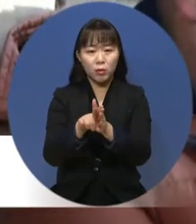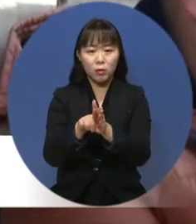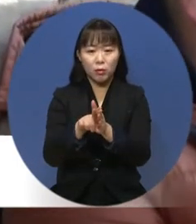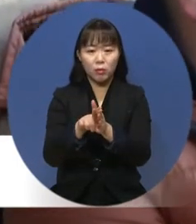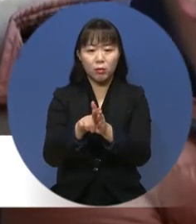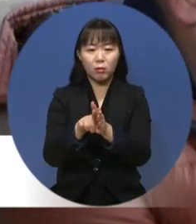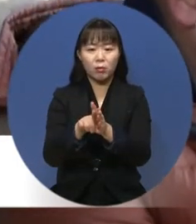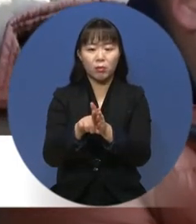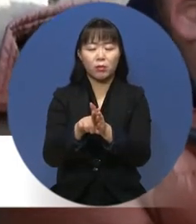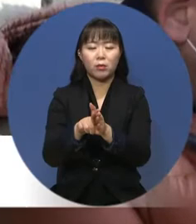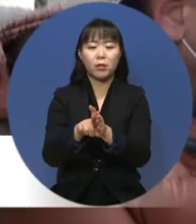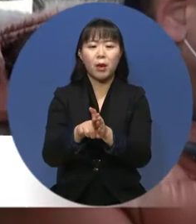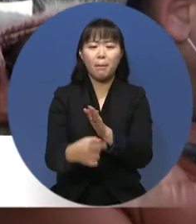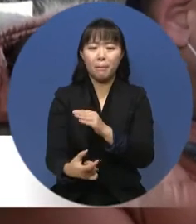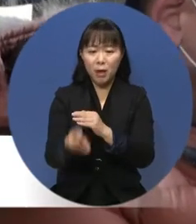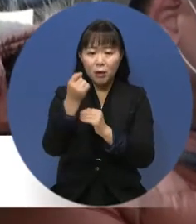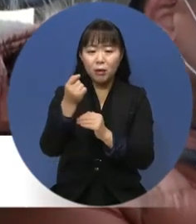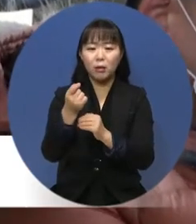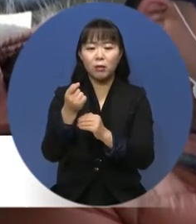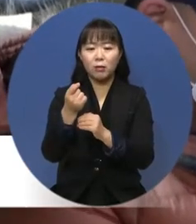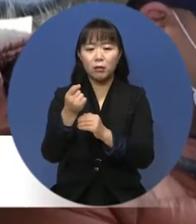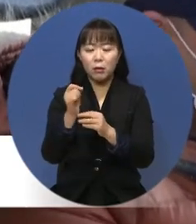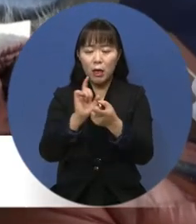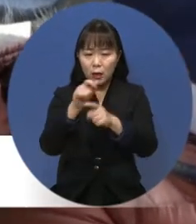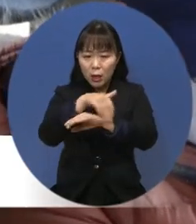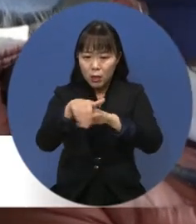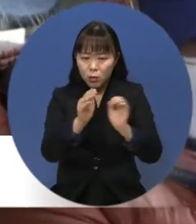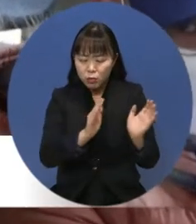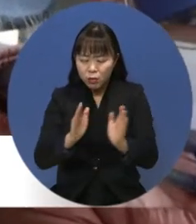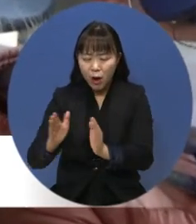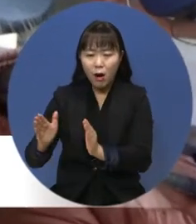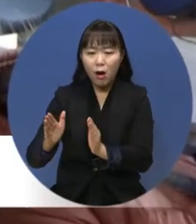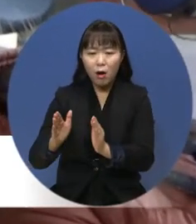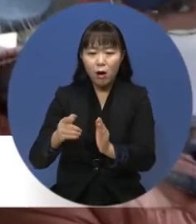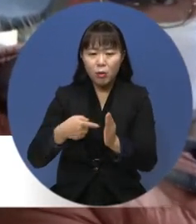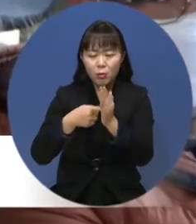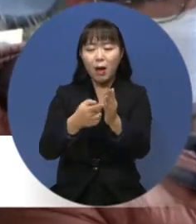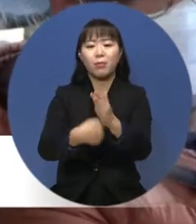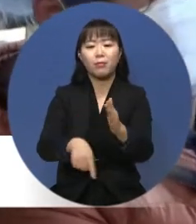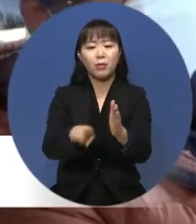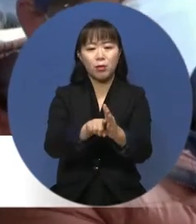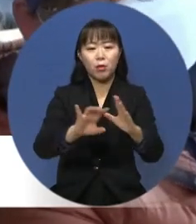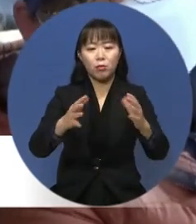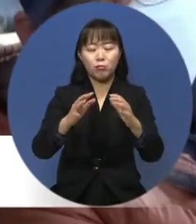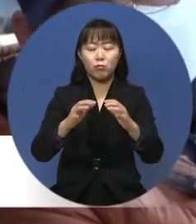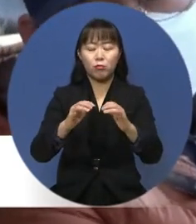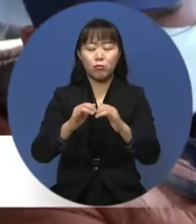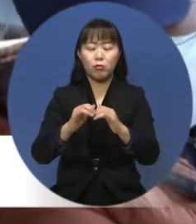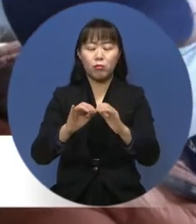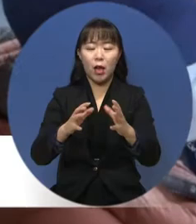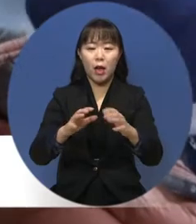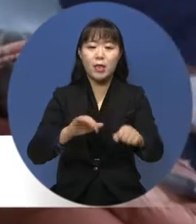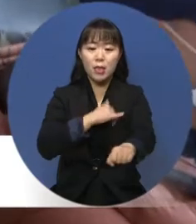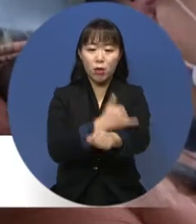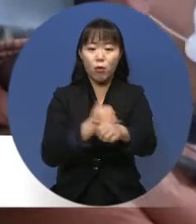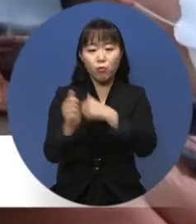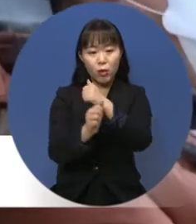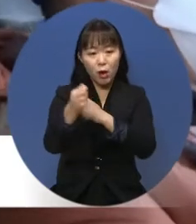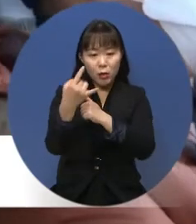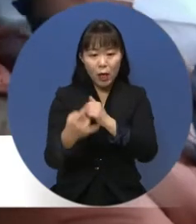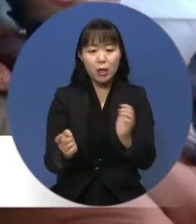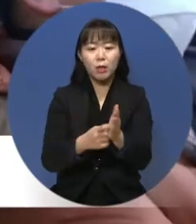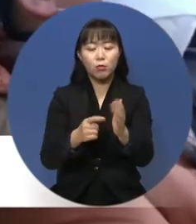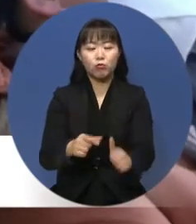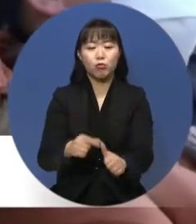위해서라도 빨리 탭은 트랙 대학을 떡도 아직 에도 내려 불꽃 고정해 뒤